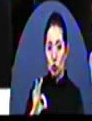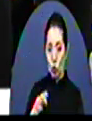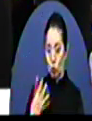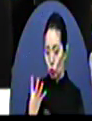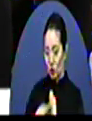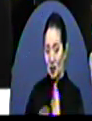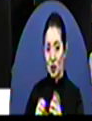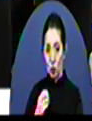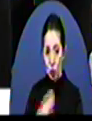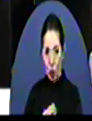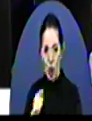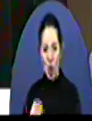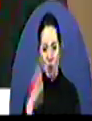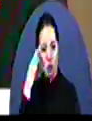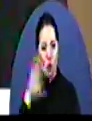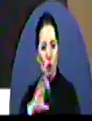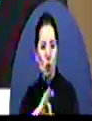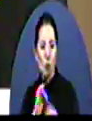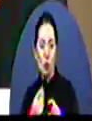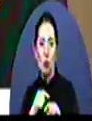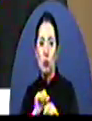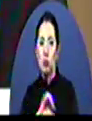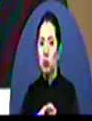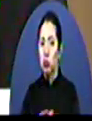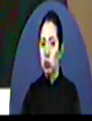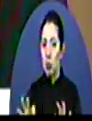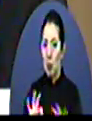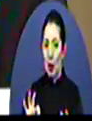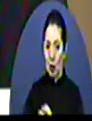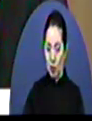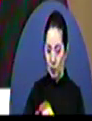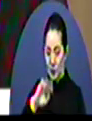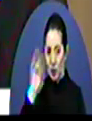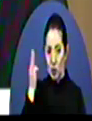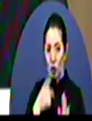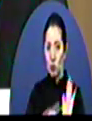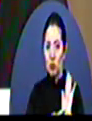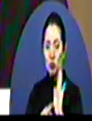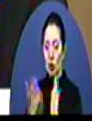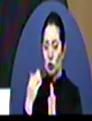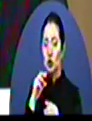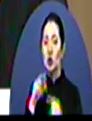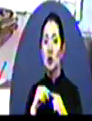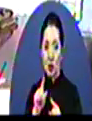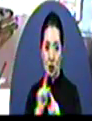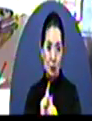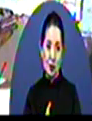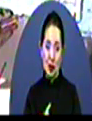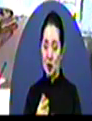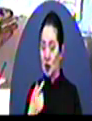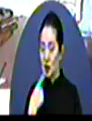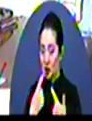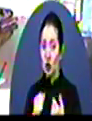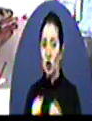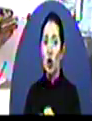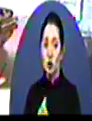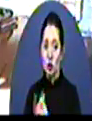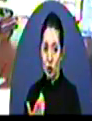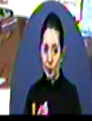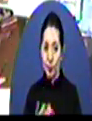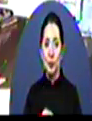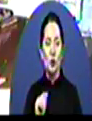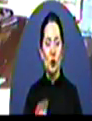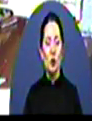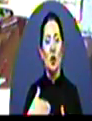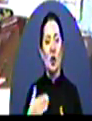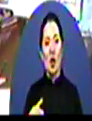холбоотойгоор COVID-19 халдварын тоо нэмэгдэж гараагүй. Бид бүх зүйл ил тод байх ёстой гэсэн зарчмыг л баримталсан хэмээн онцлон тэмдэглэлээ. Түнчлэн